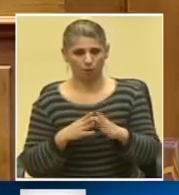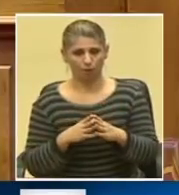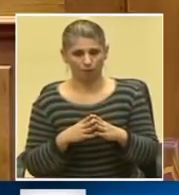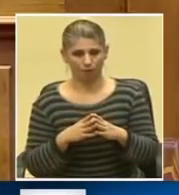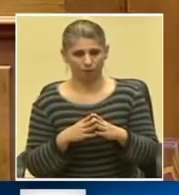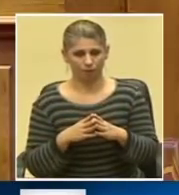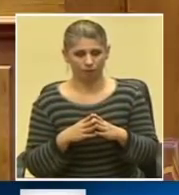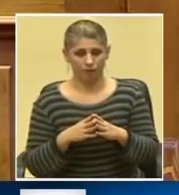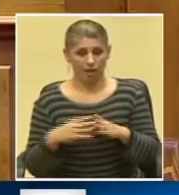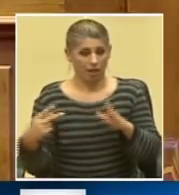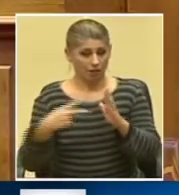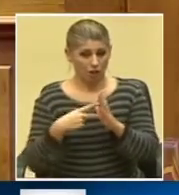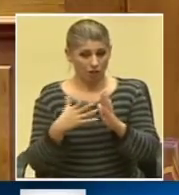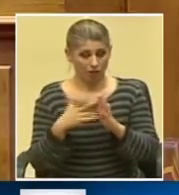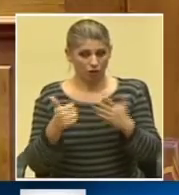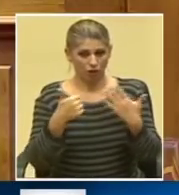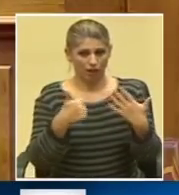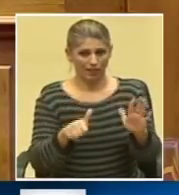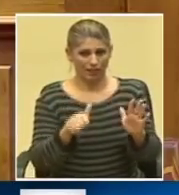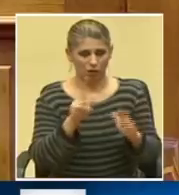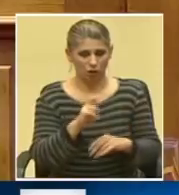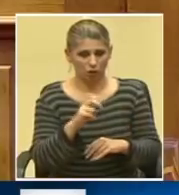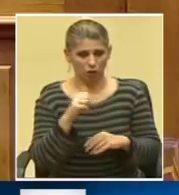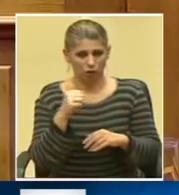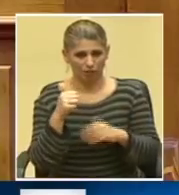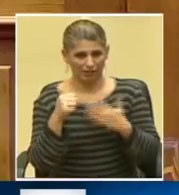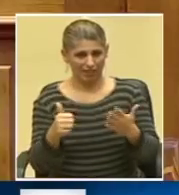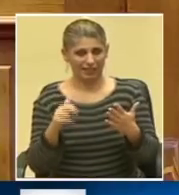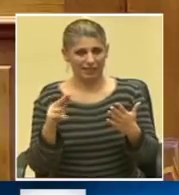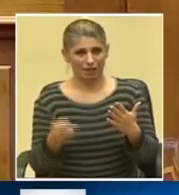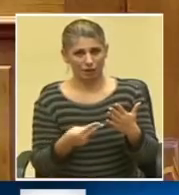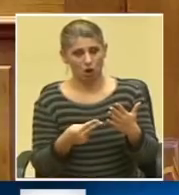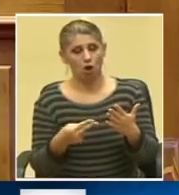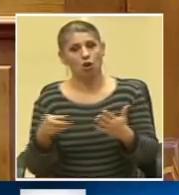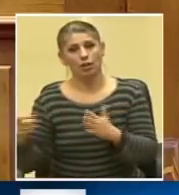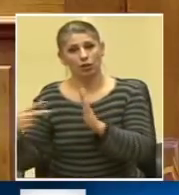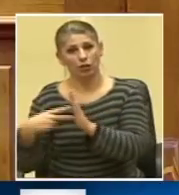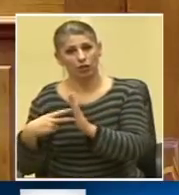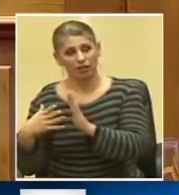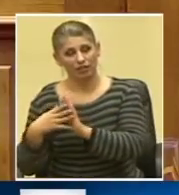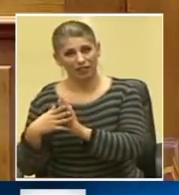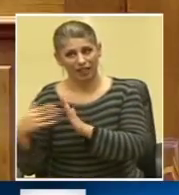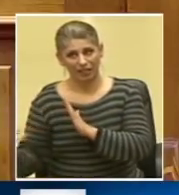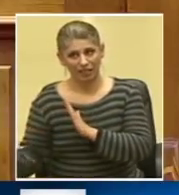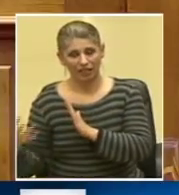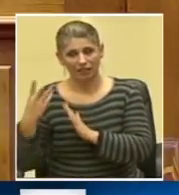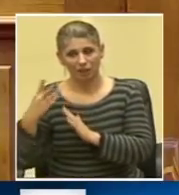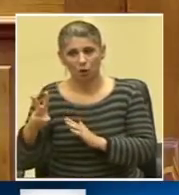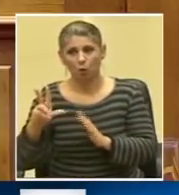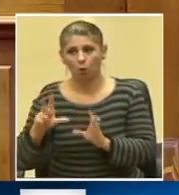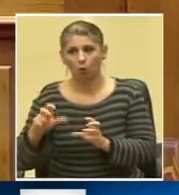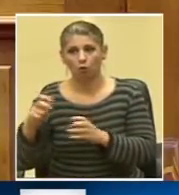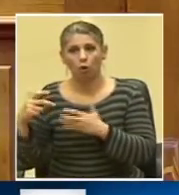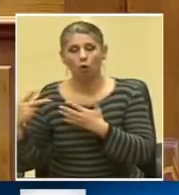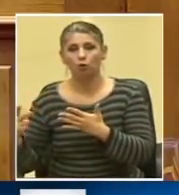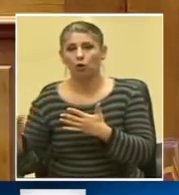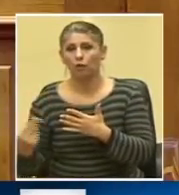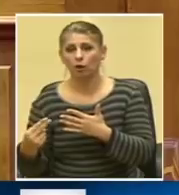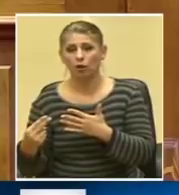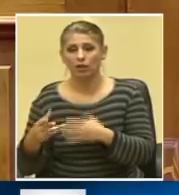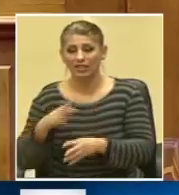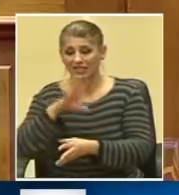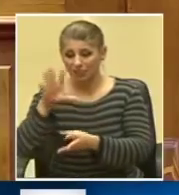το 2018, 626 ευρώ. Για το 2019, 388 ευρώ. Συνολικές